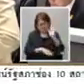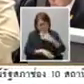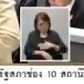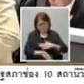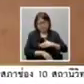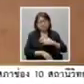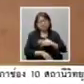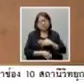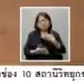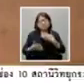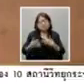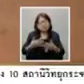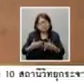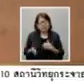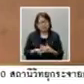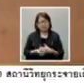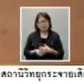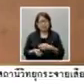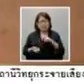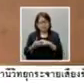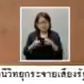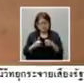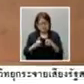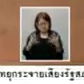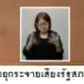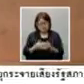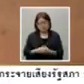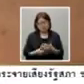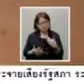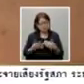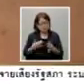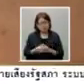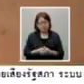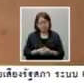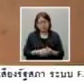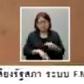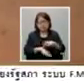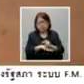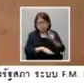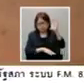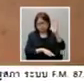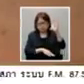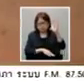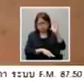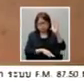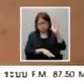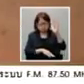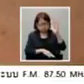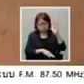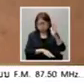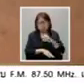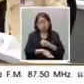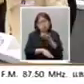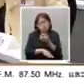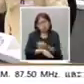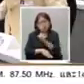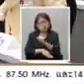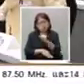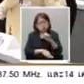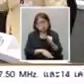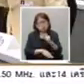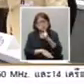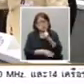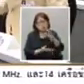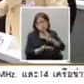ม่ได้ติดใจท่านเสรีนะครับเรื่องนี ้เพียงแต่ว่าท่านประธานครับ เพียงแต่ว่า ให้ผู้อภิปรายล่วงเกินท่านประธ